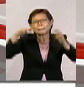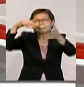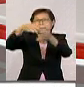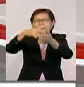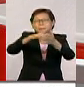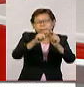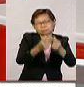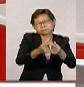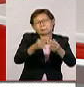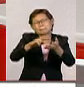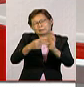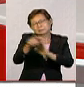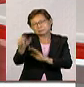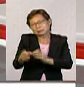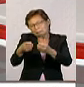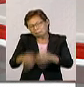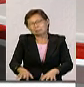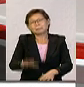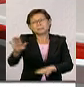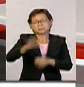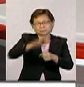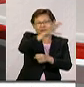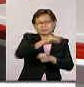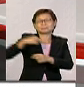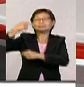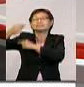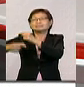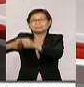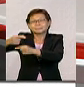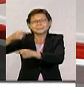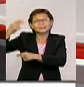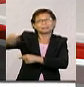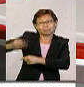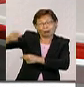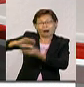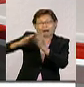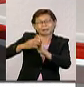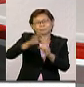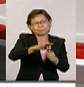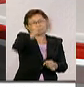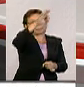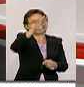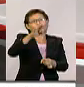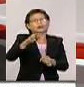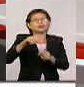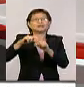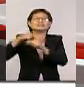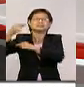Al-Quran. Namun, semangat dan legasi Allahyarham akan sentiasa menjadi inspirasi kepada generasi pewaris